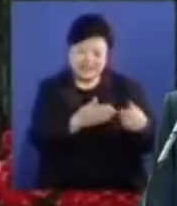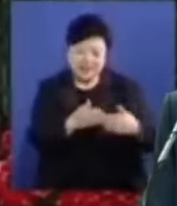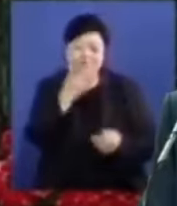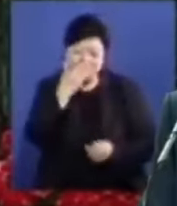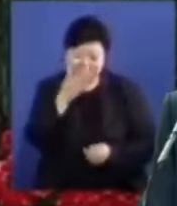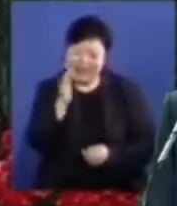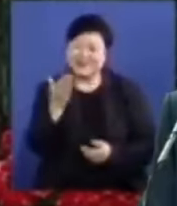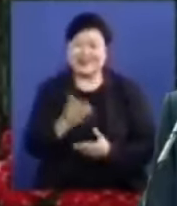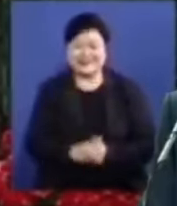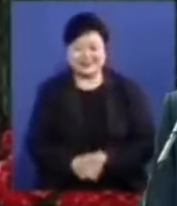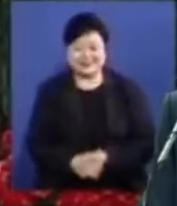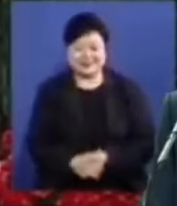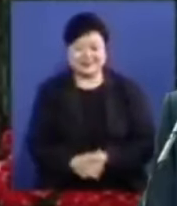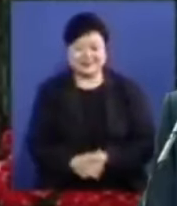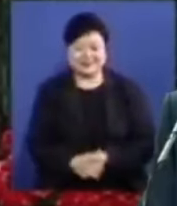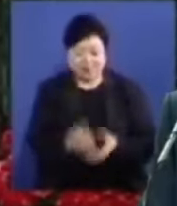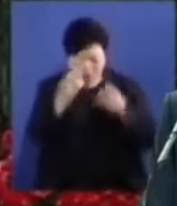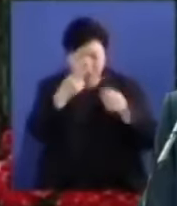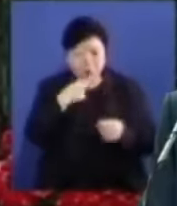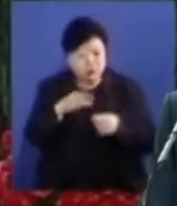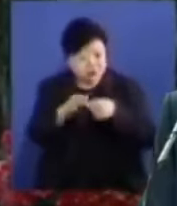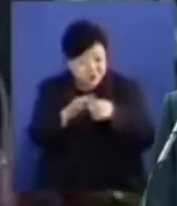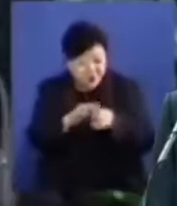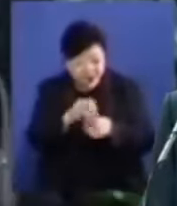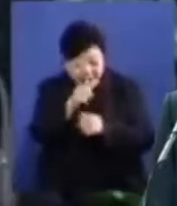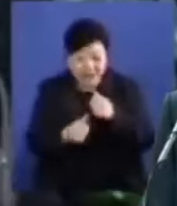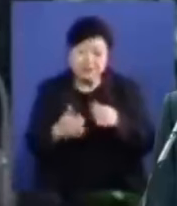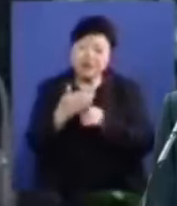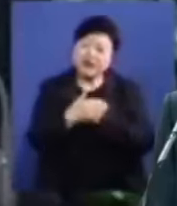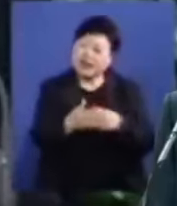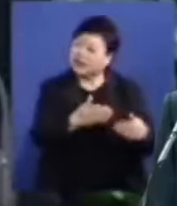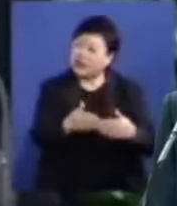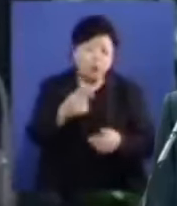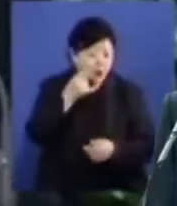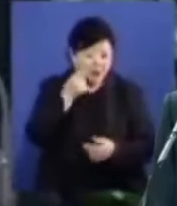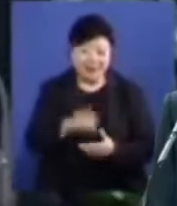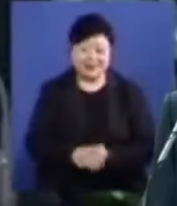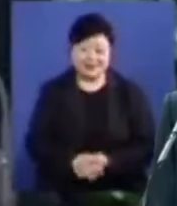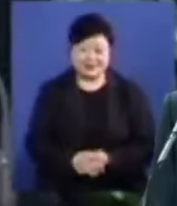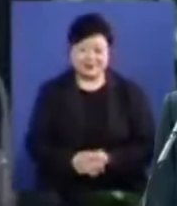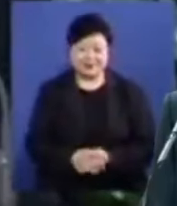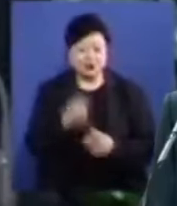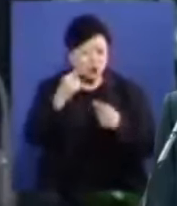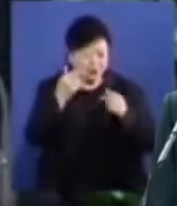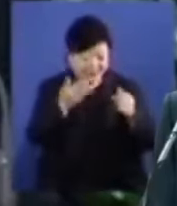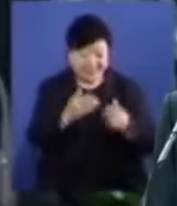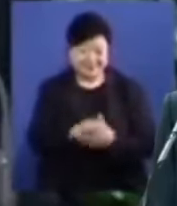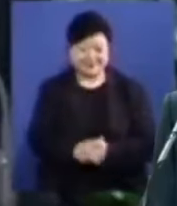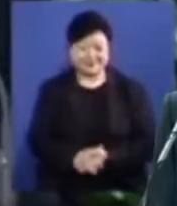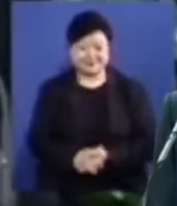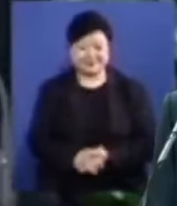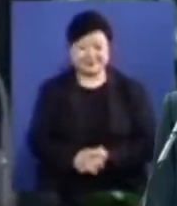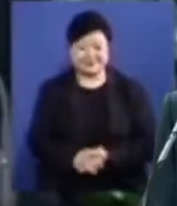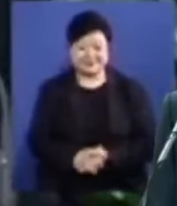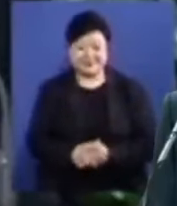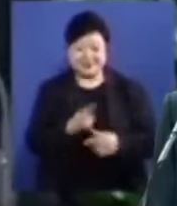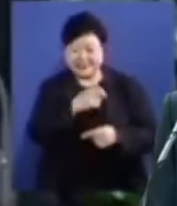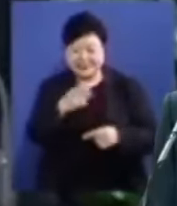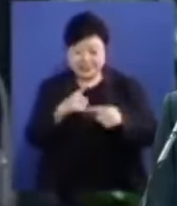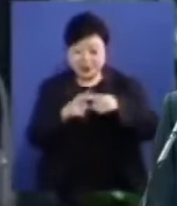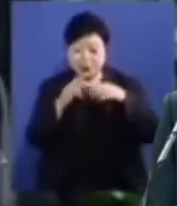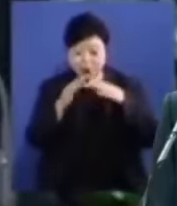있는 것입니다. 고난이 없으면 하나님의 은혜를 체험하지 못해요. 제가 어느 큰 교회에